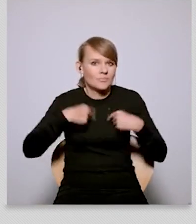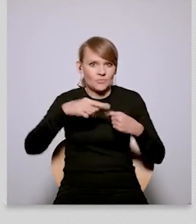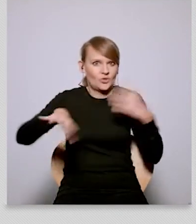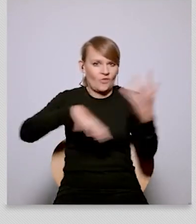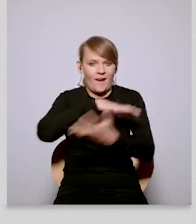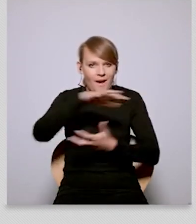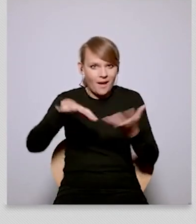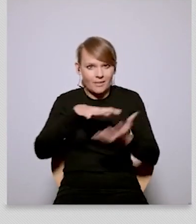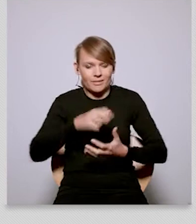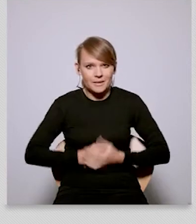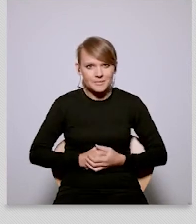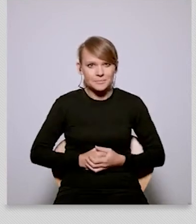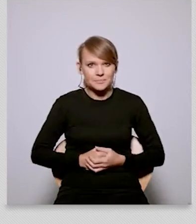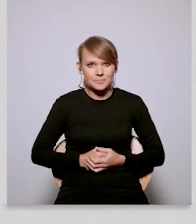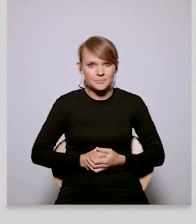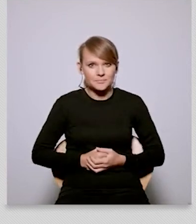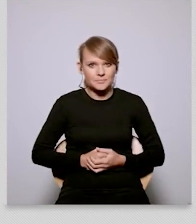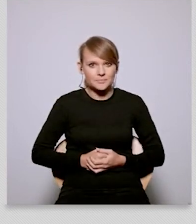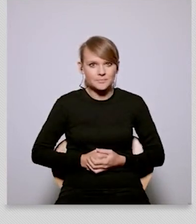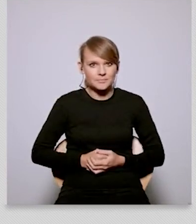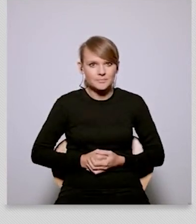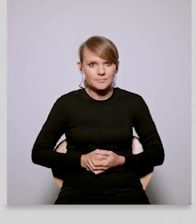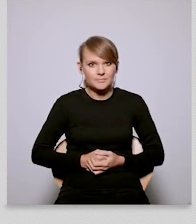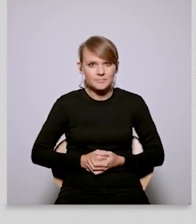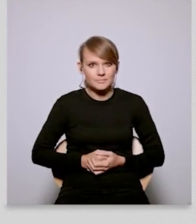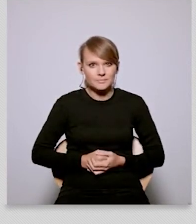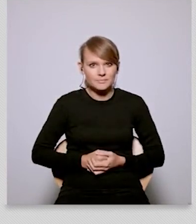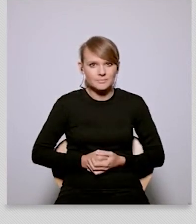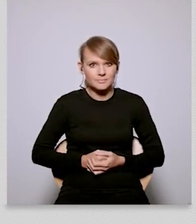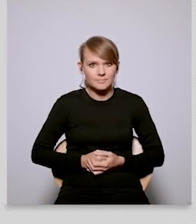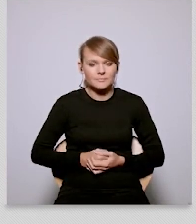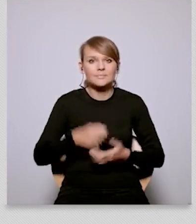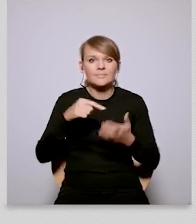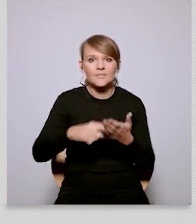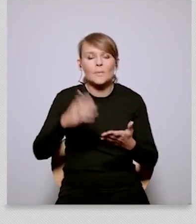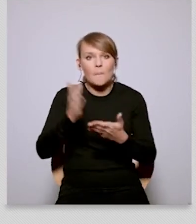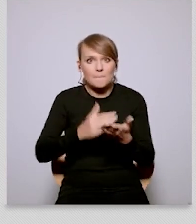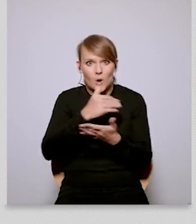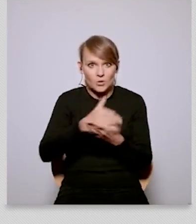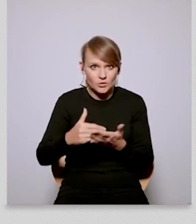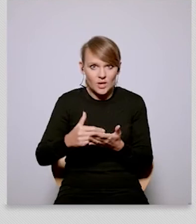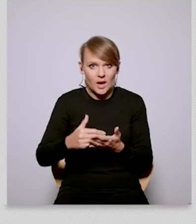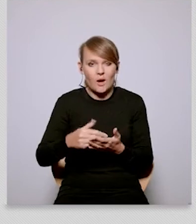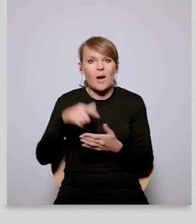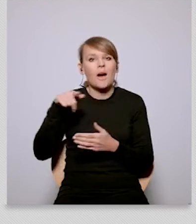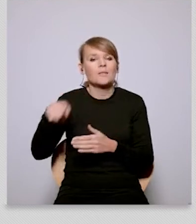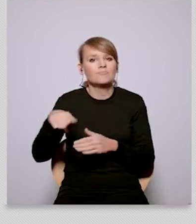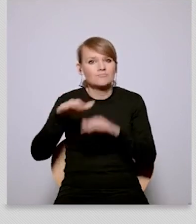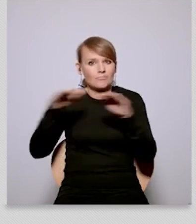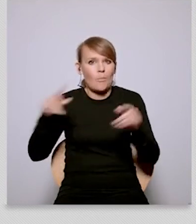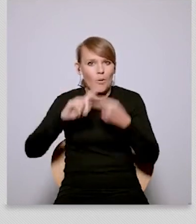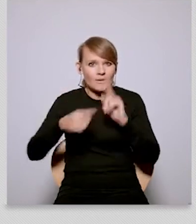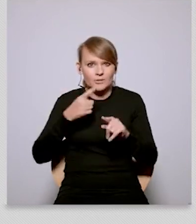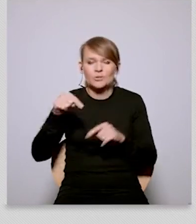i te podziały na szczeblu politycznym o których tutaj